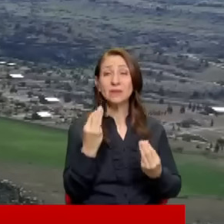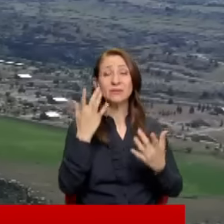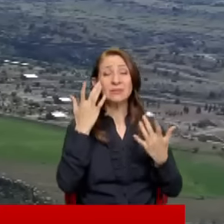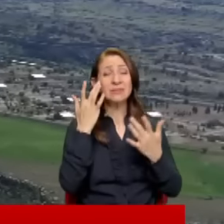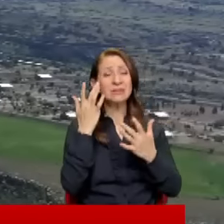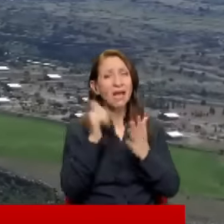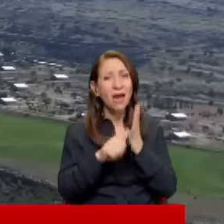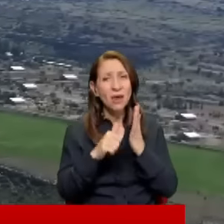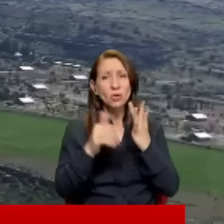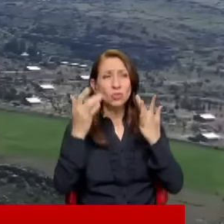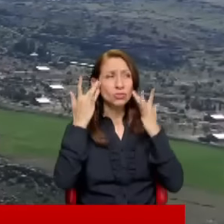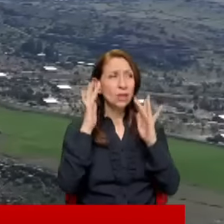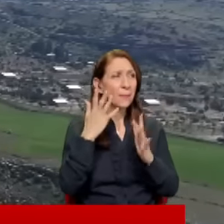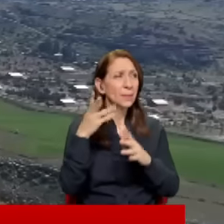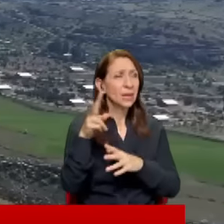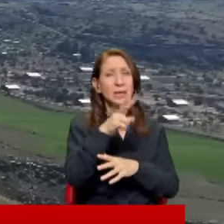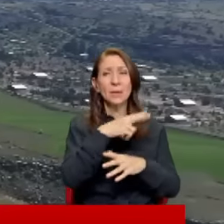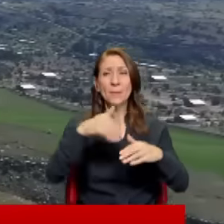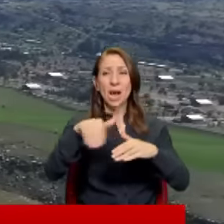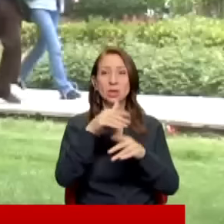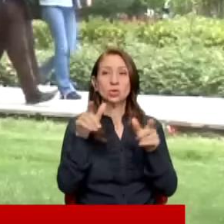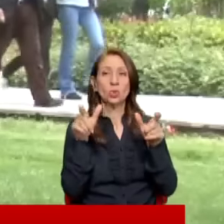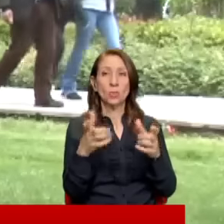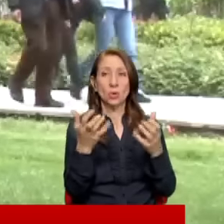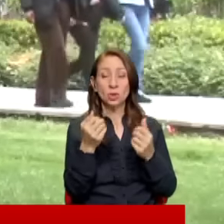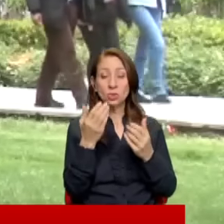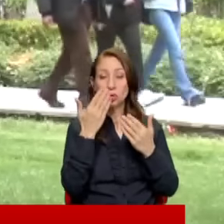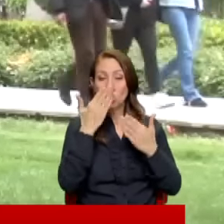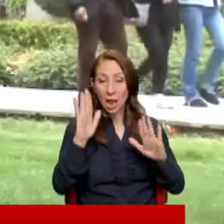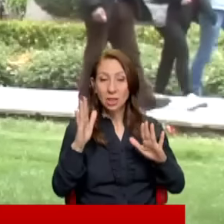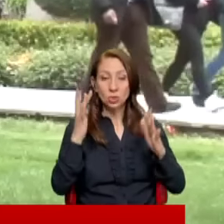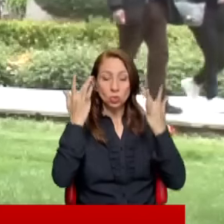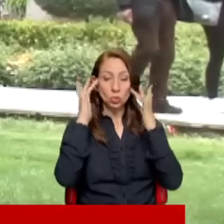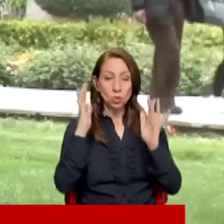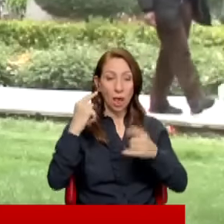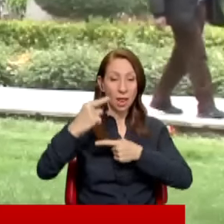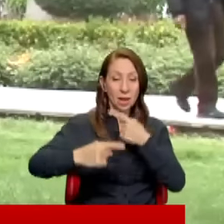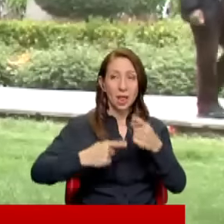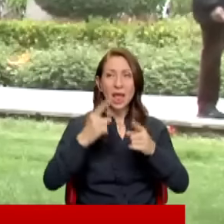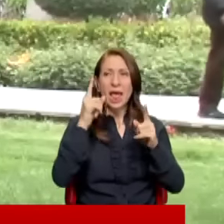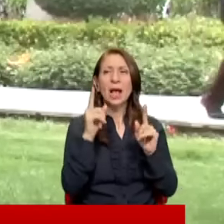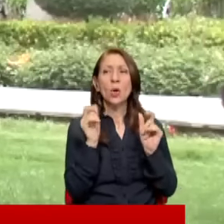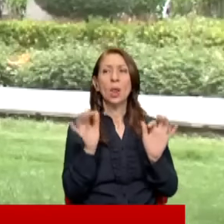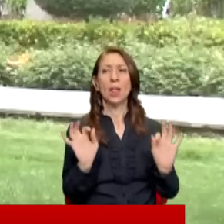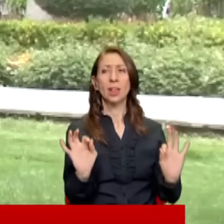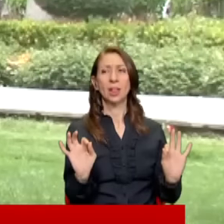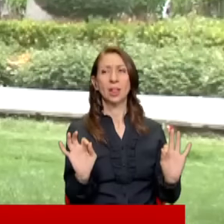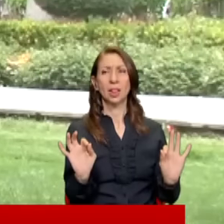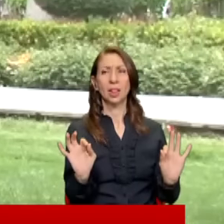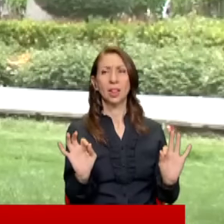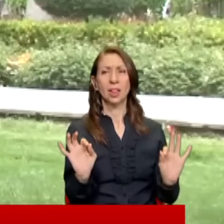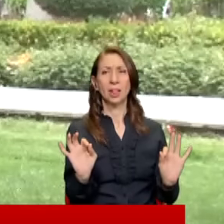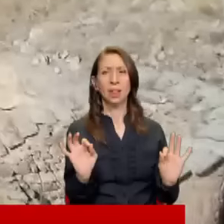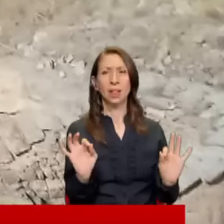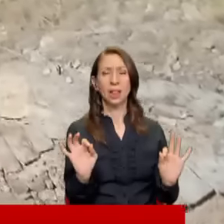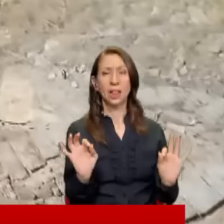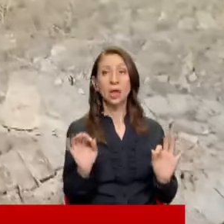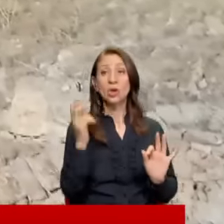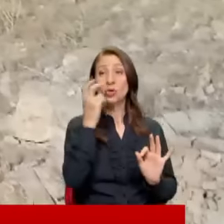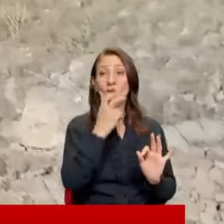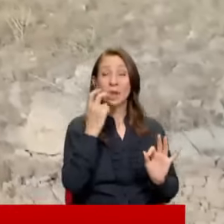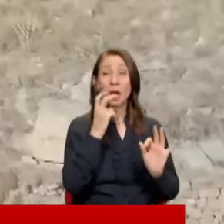kültürel yapısıyla Gesi Mahallesi koruma altına alınıyor doğal ve kültürel Yapı Aynen ilk günkü gibi kendine muhafaza etmekte